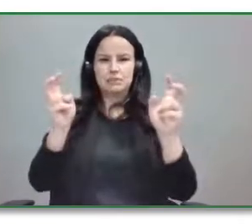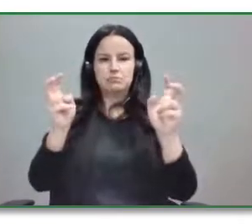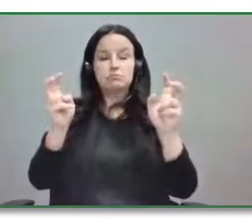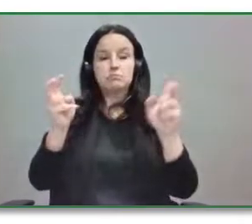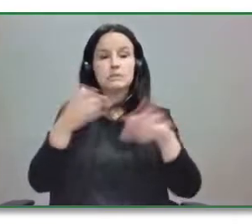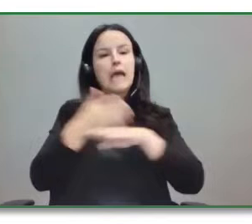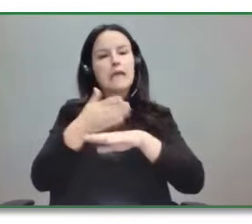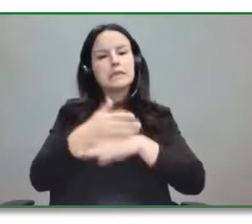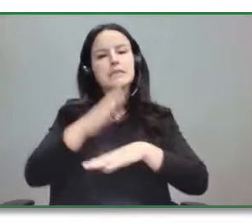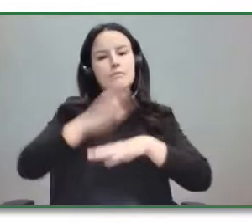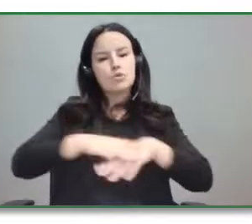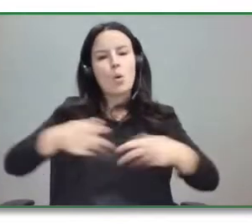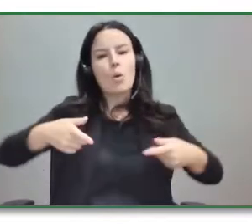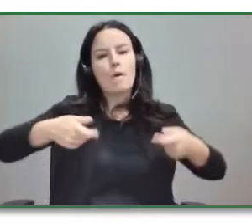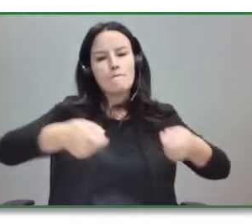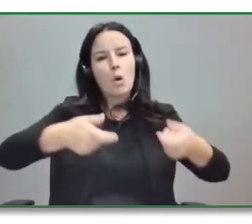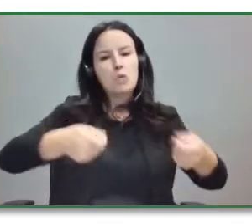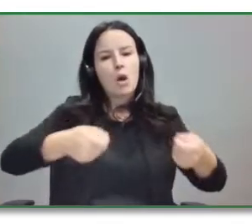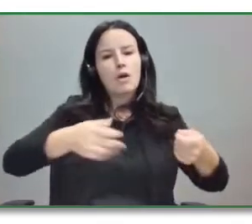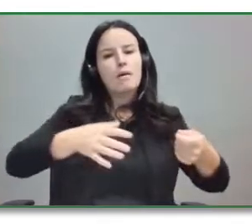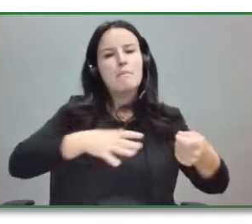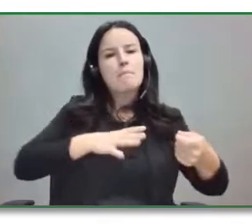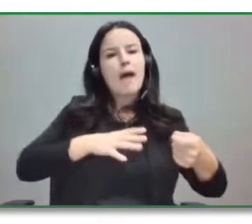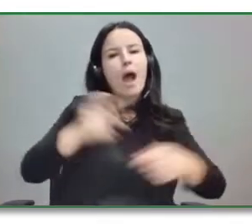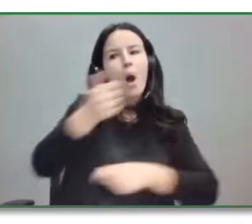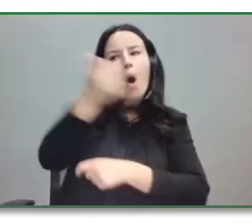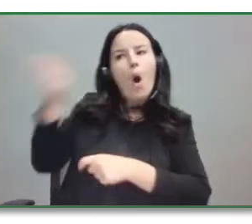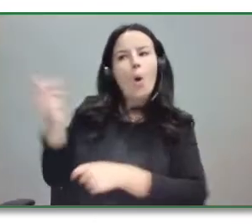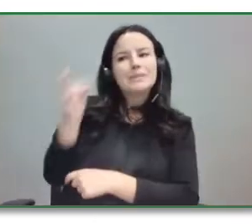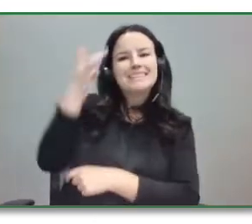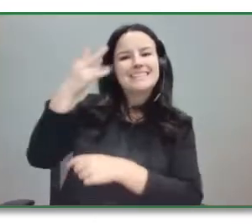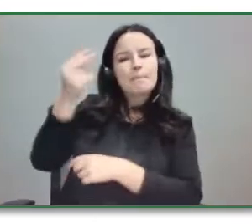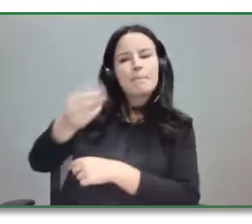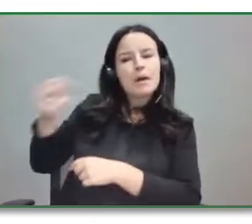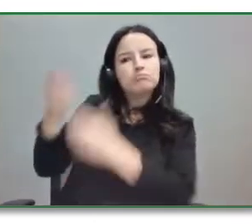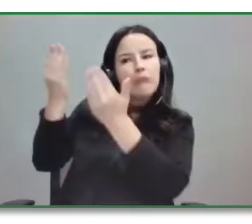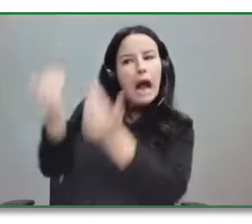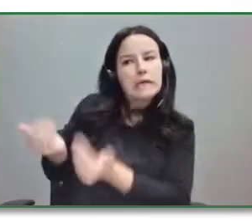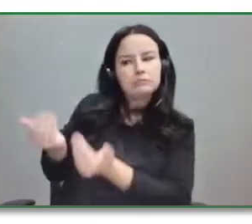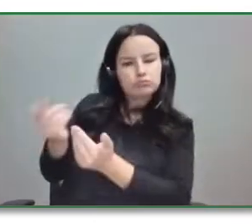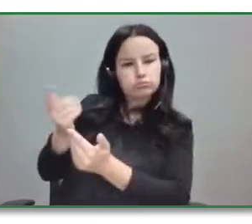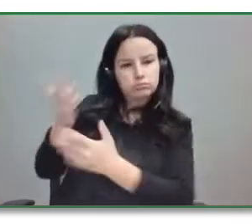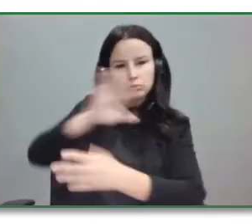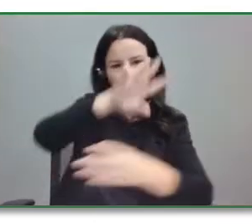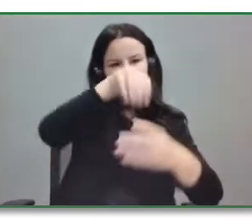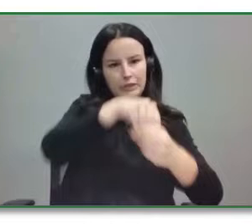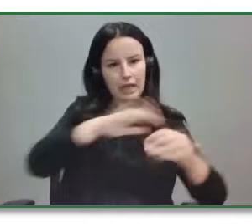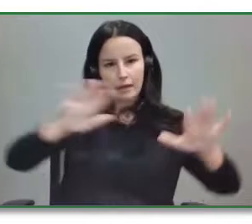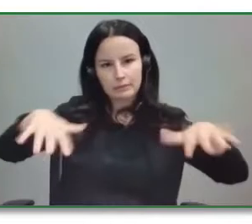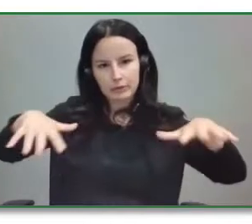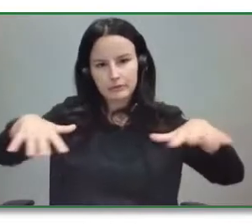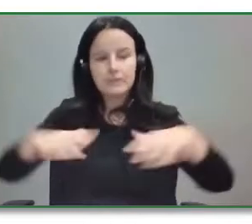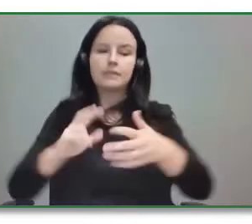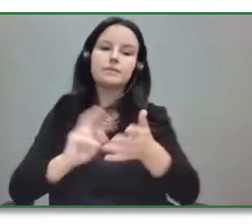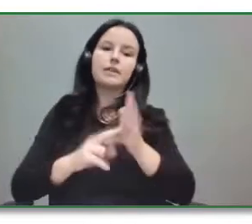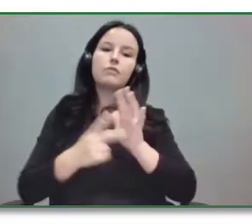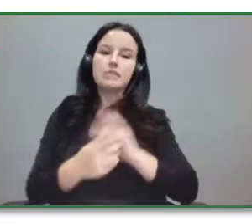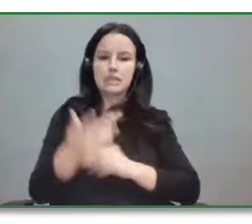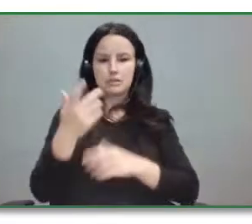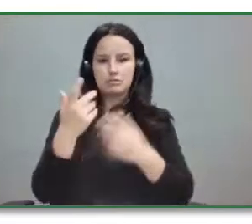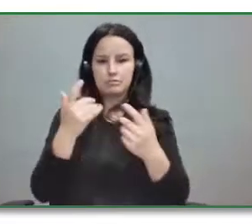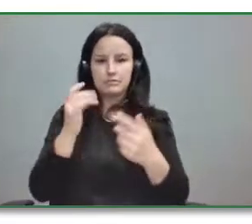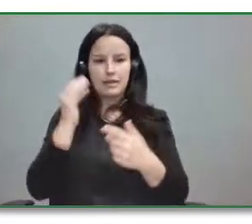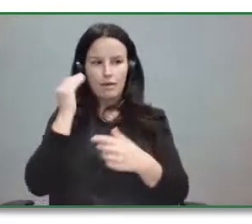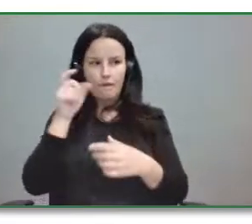fauteuil roulant et ne tient pas compte des autres types de besoins d'accès. Les informations qui sont accessibles et